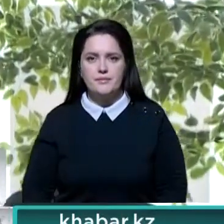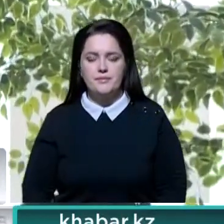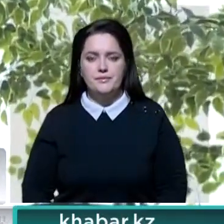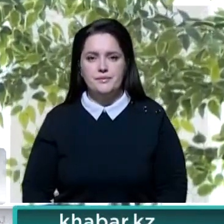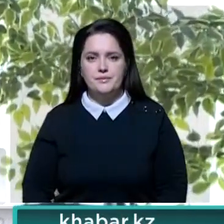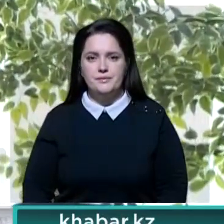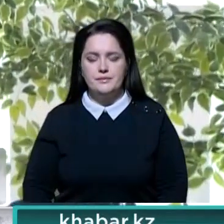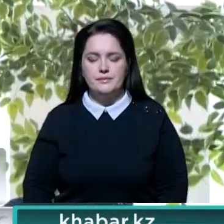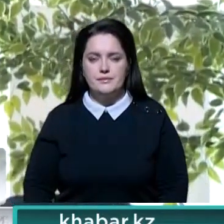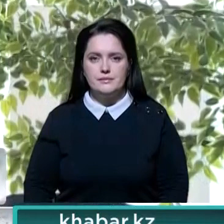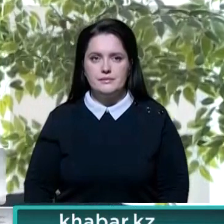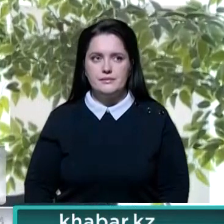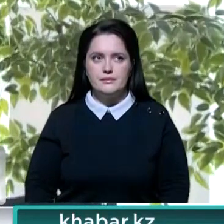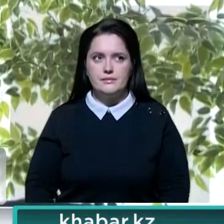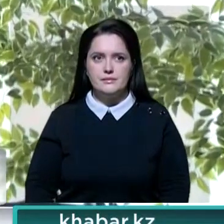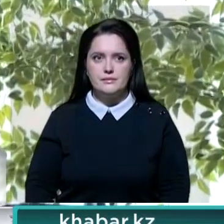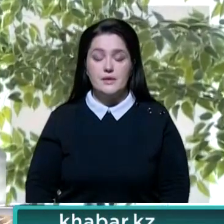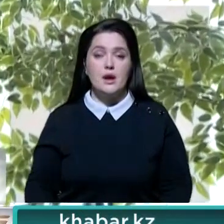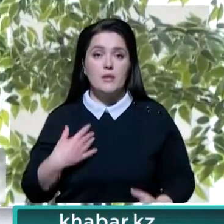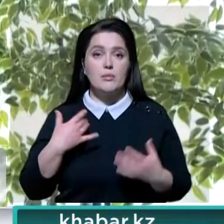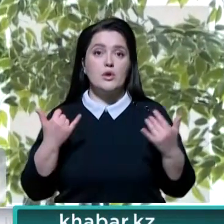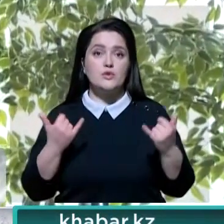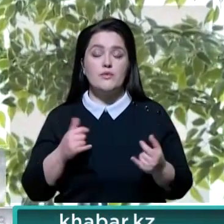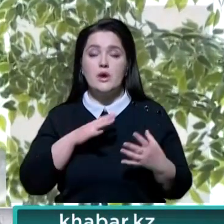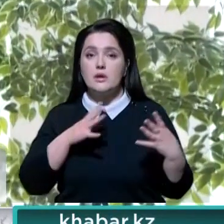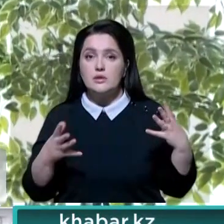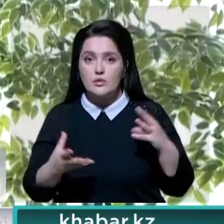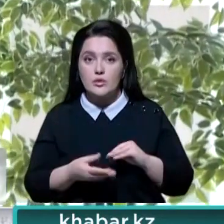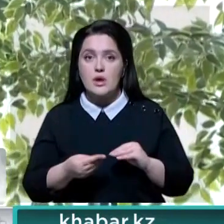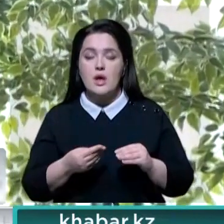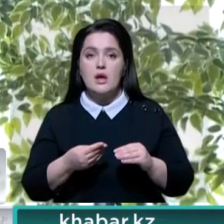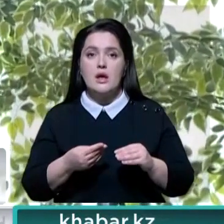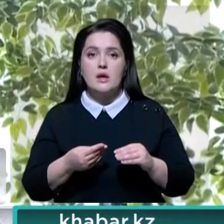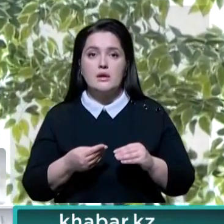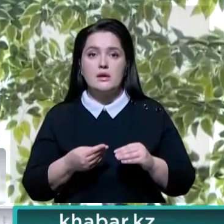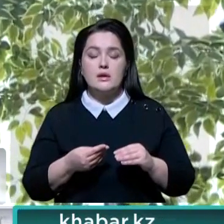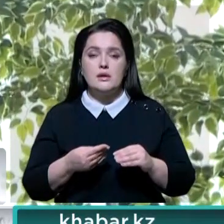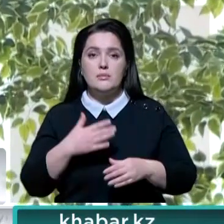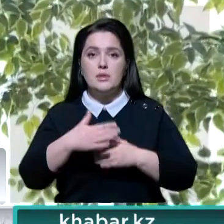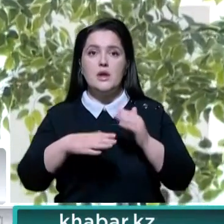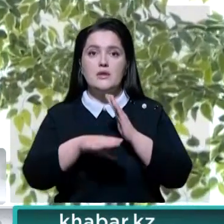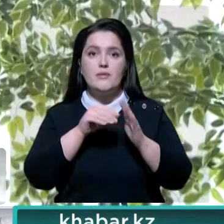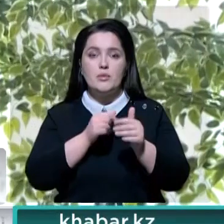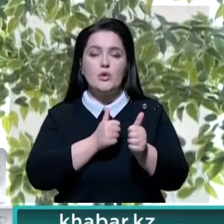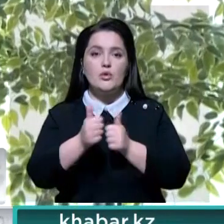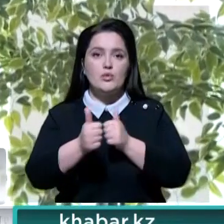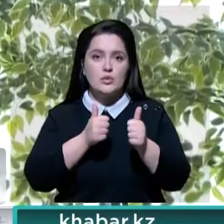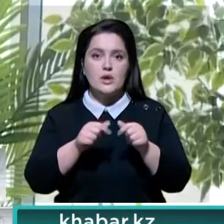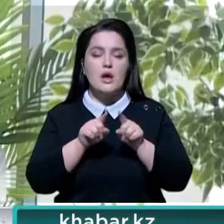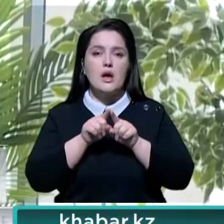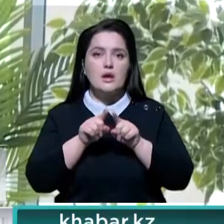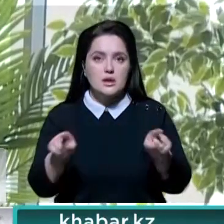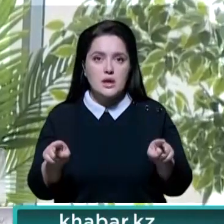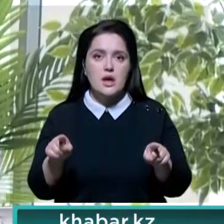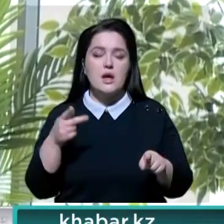Сегодня мы подводим итоги предвыборной гонки агитации